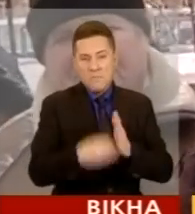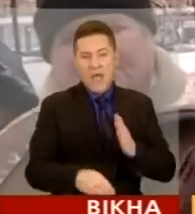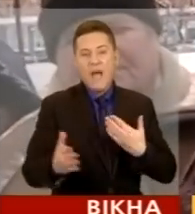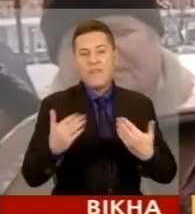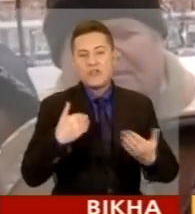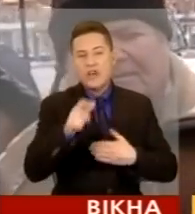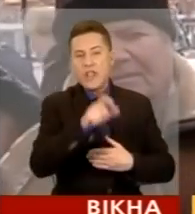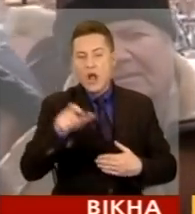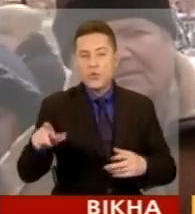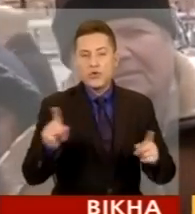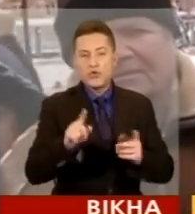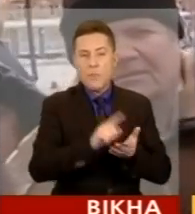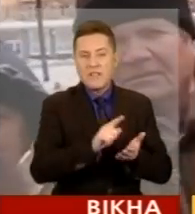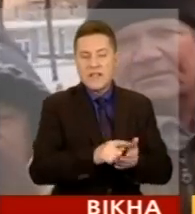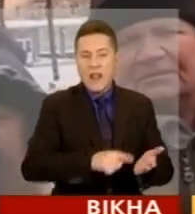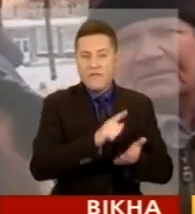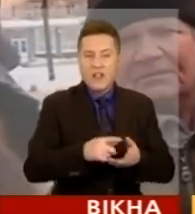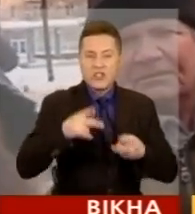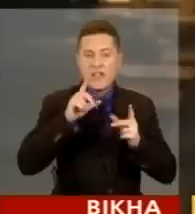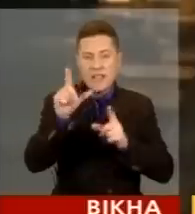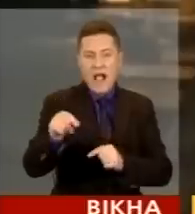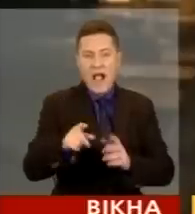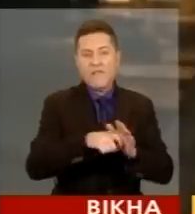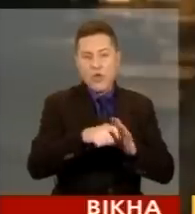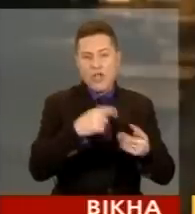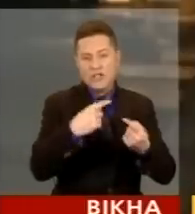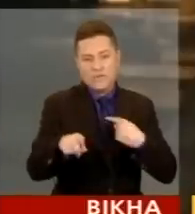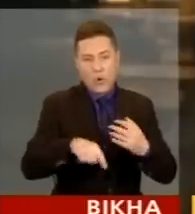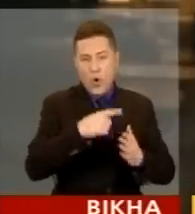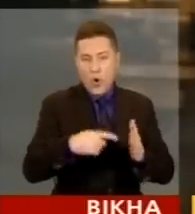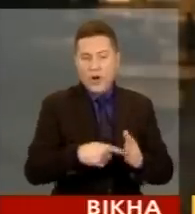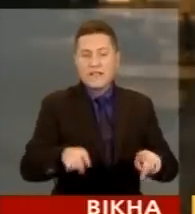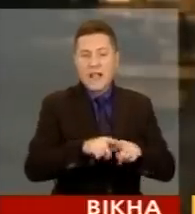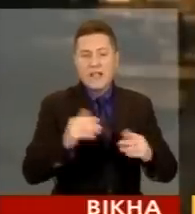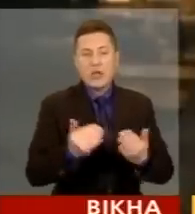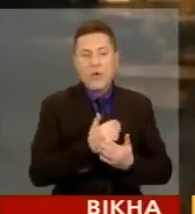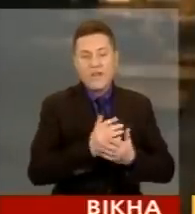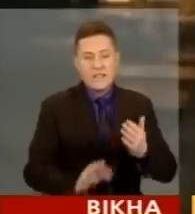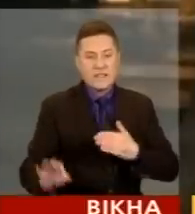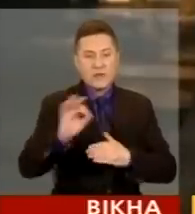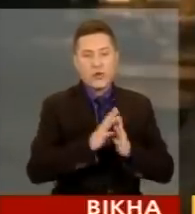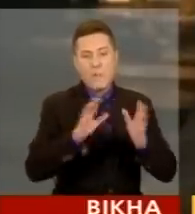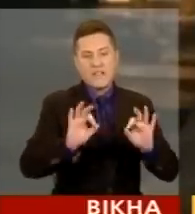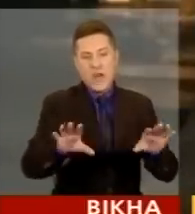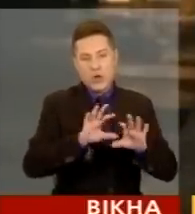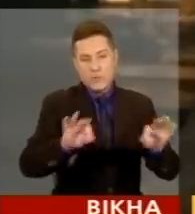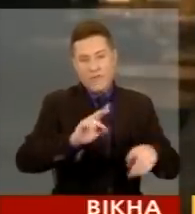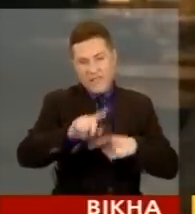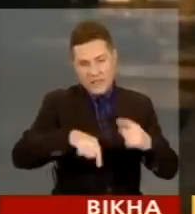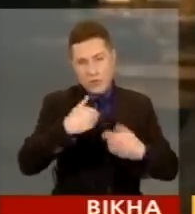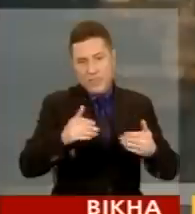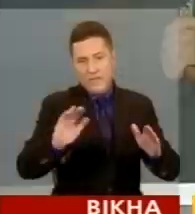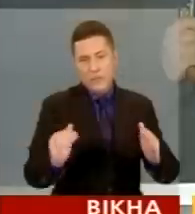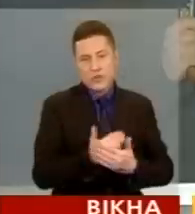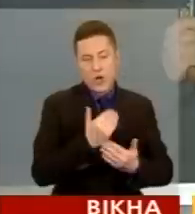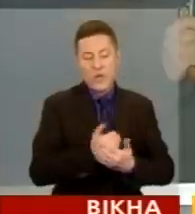Що пенсіонери повинні їхати в Донецьк, в другий город? Ось такі новини сьогодні зі Сходу. Більше Юля розповім вже о 22-й.